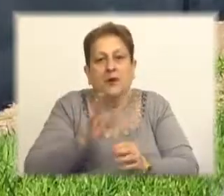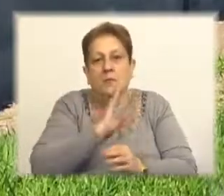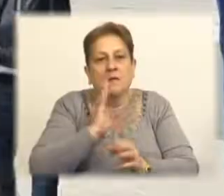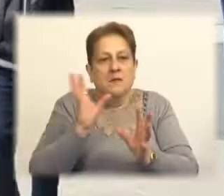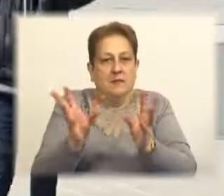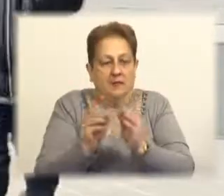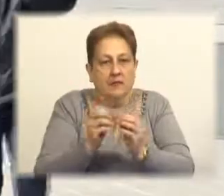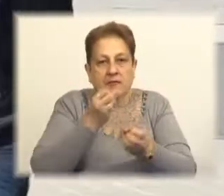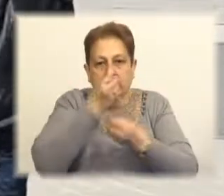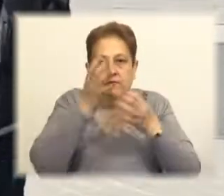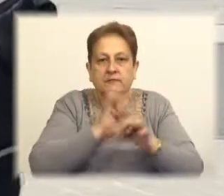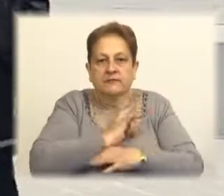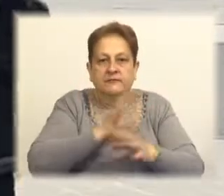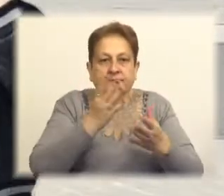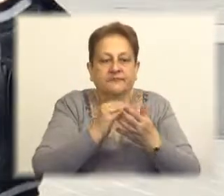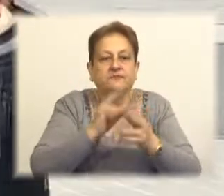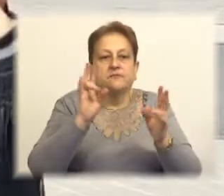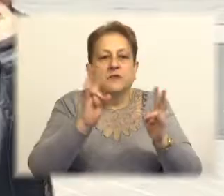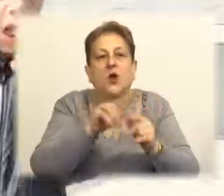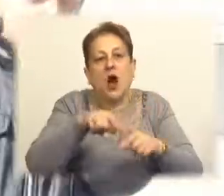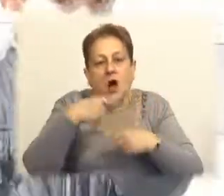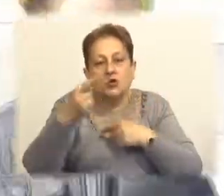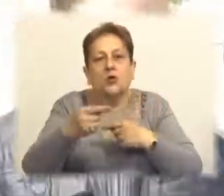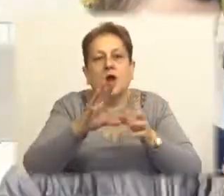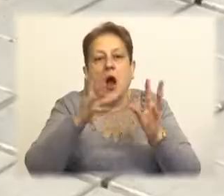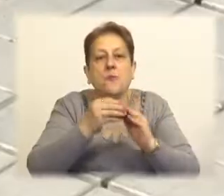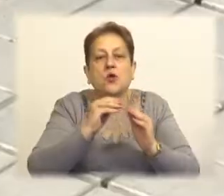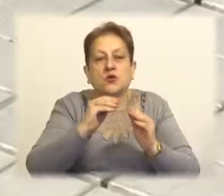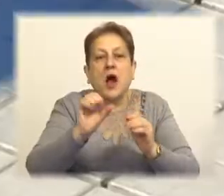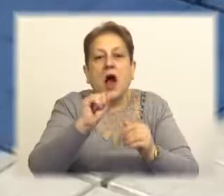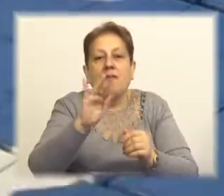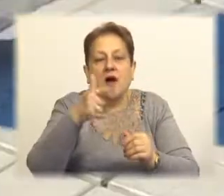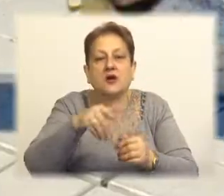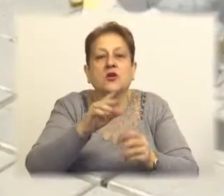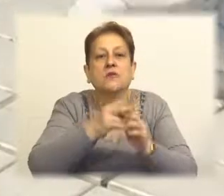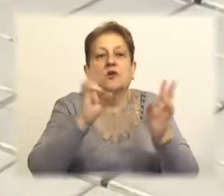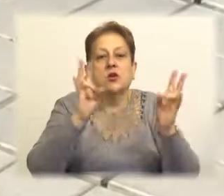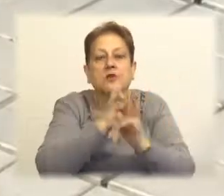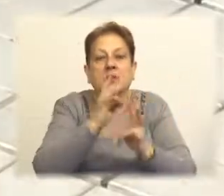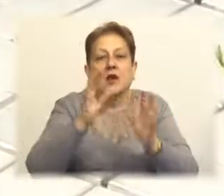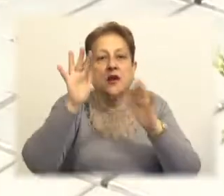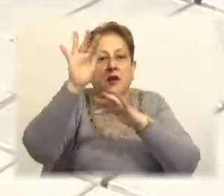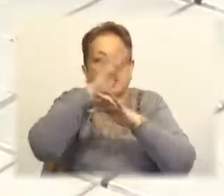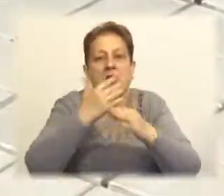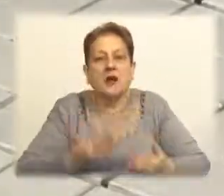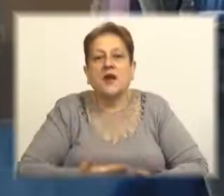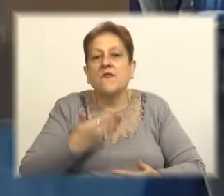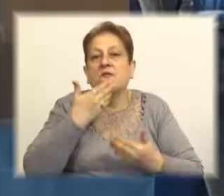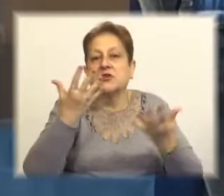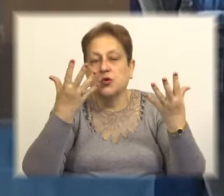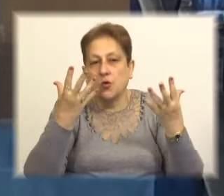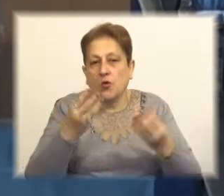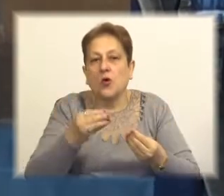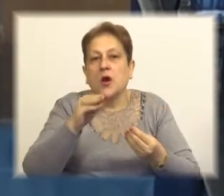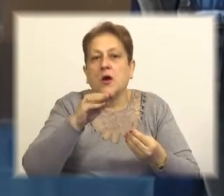հետ։ Ծաղկազարդին հաջորդում է հարության տոնին նախորդող ավագ շաբաթը, որը խորհրդանշում է Քրիստոսի երկնային կյանքի վերջին օրերը։